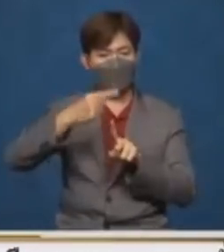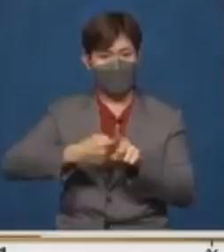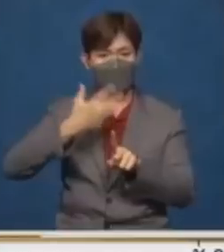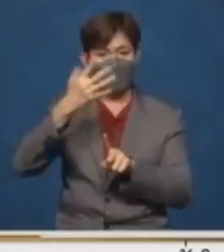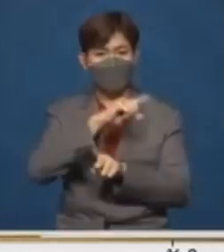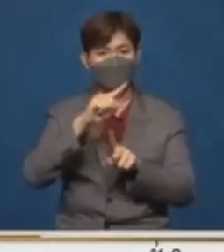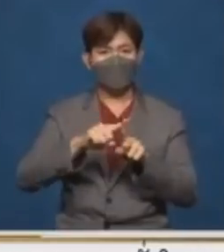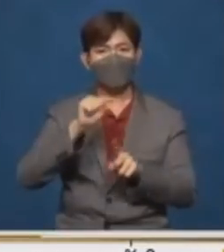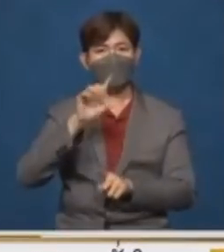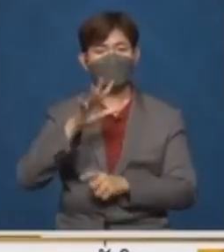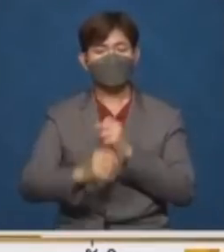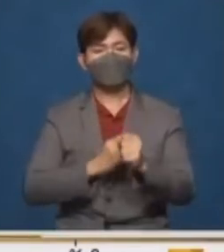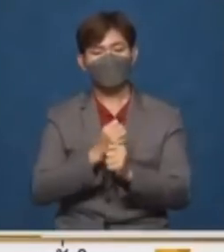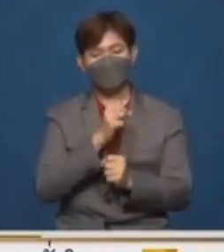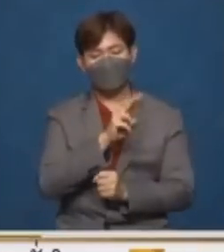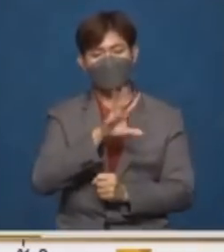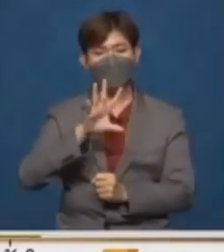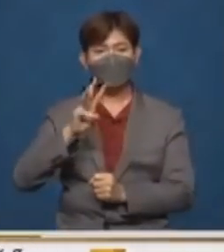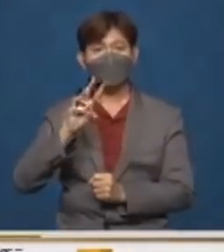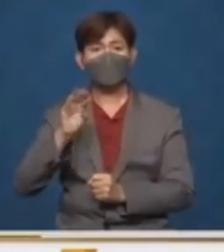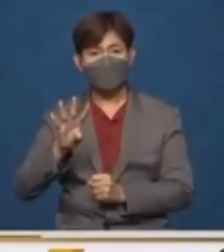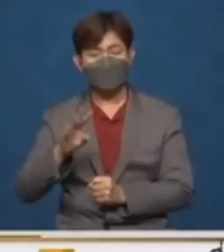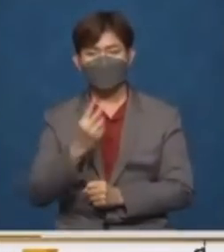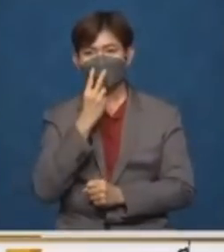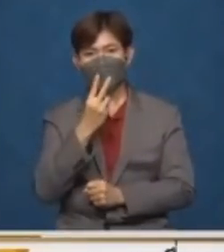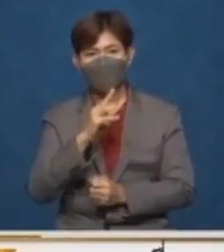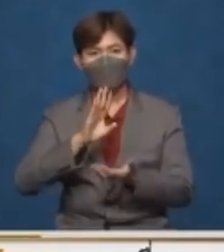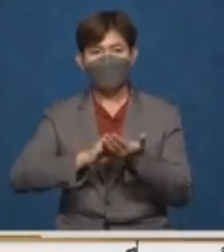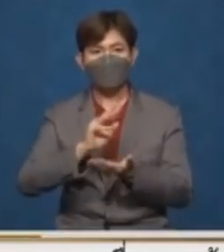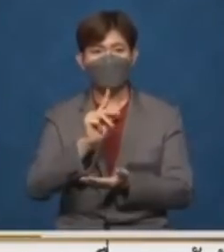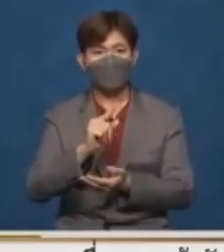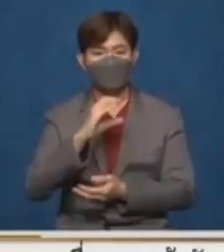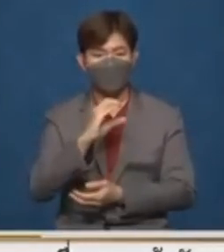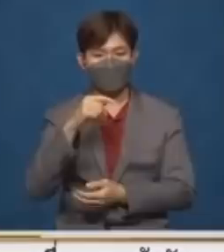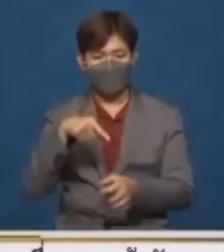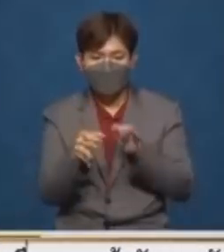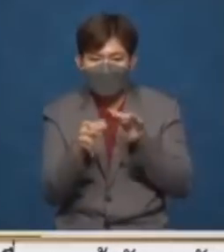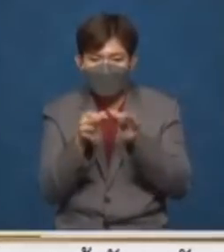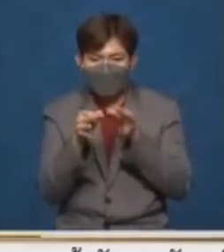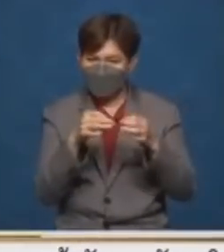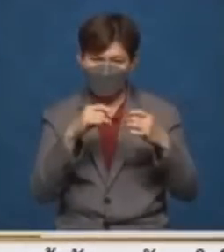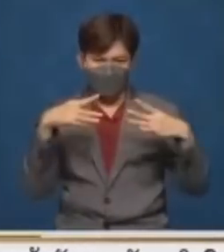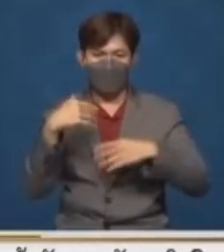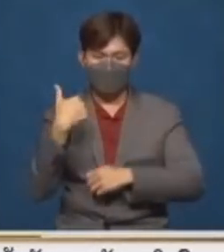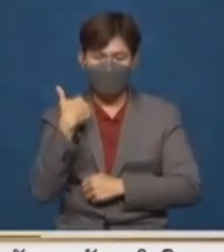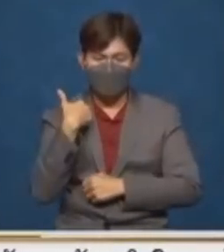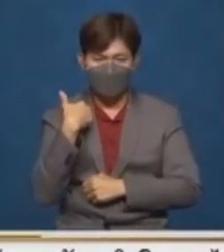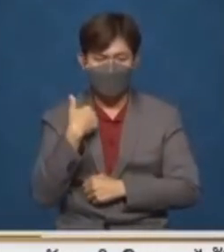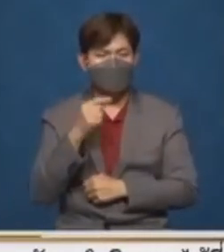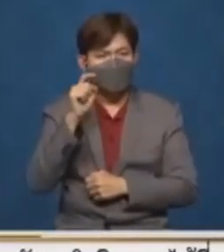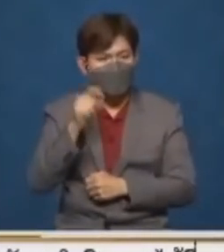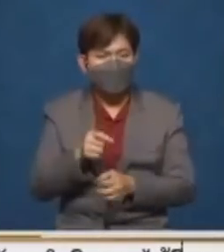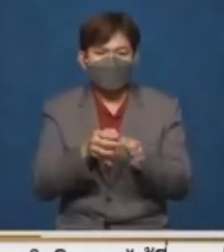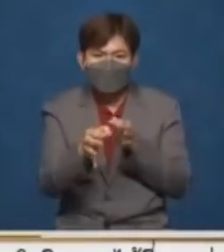ษภาคม 2564กัผมเหนวาข้มูลที่ซีพีชี้แจงนมความคาดขึ้นจำเป็ทจะต้